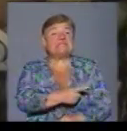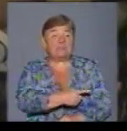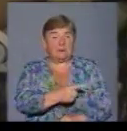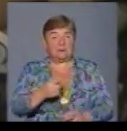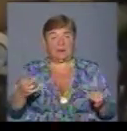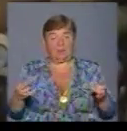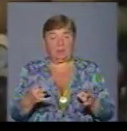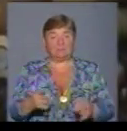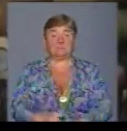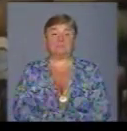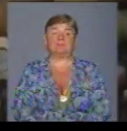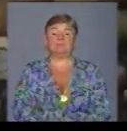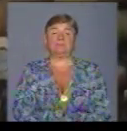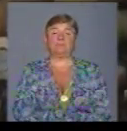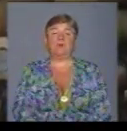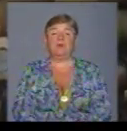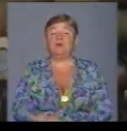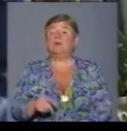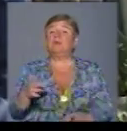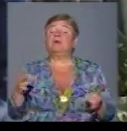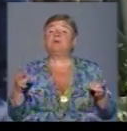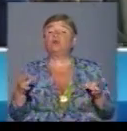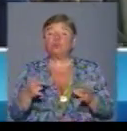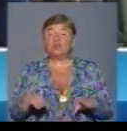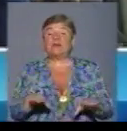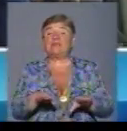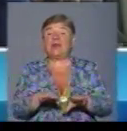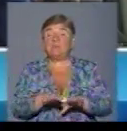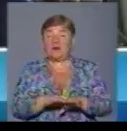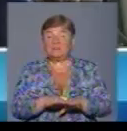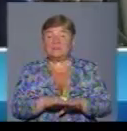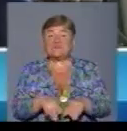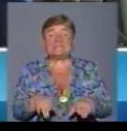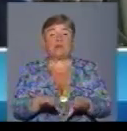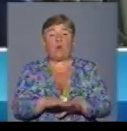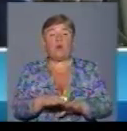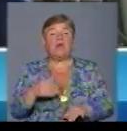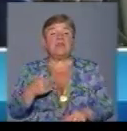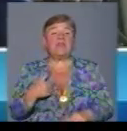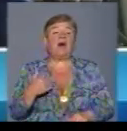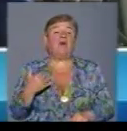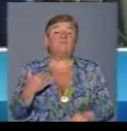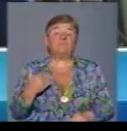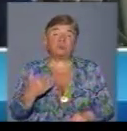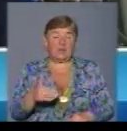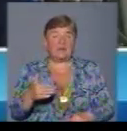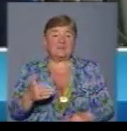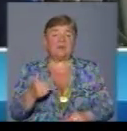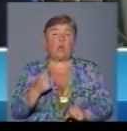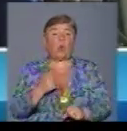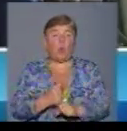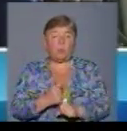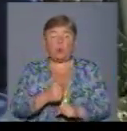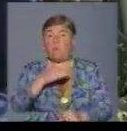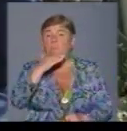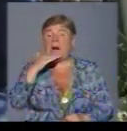мене. Тож із бозника, сопілка з бозника. Ну, верчать свелом, та й то.